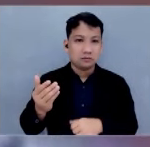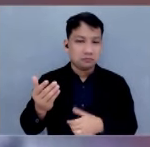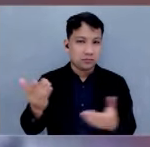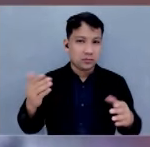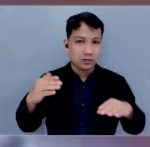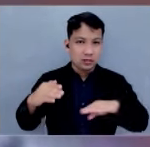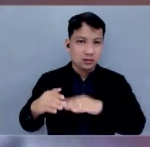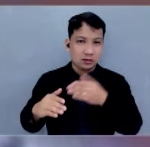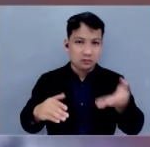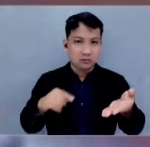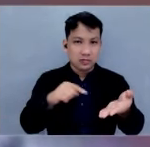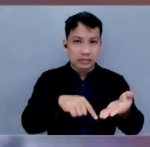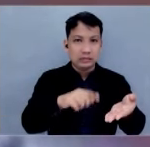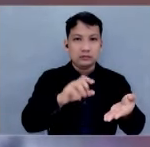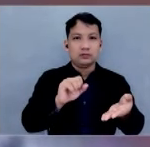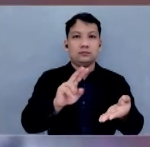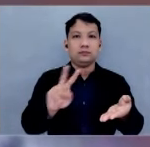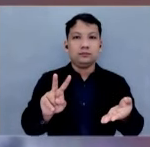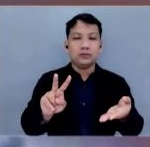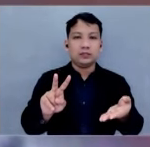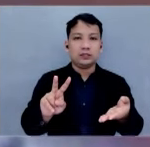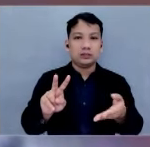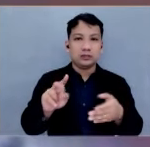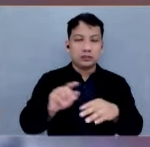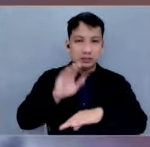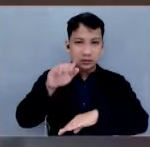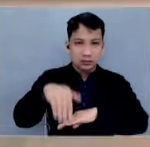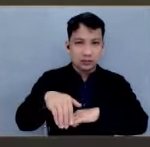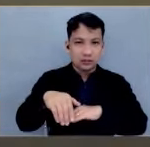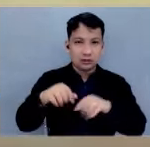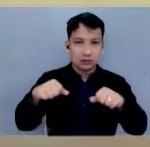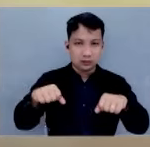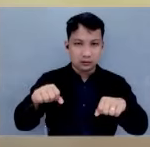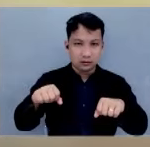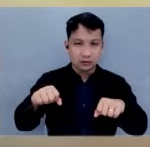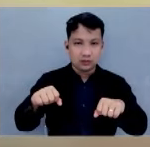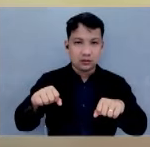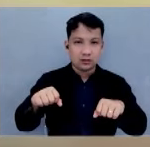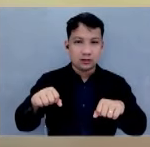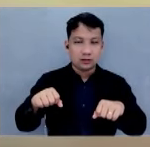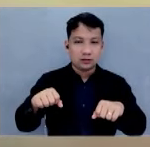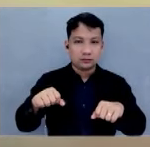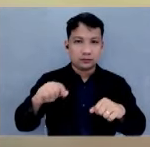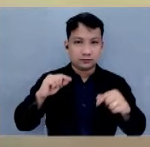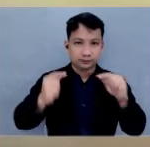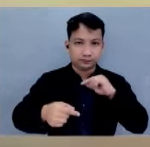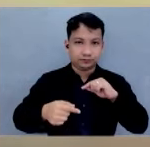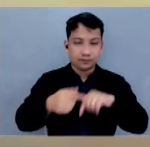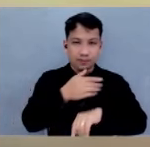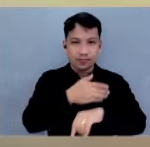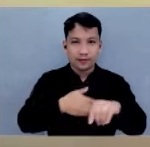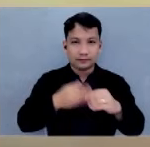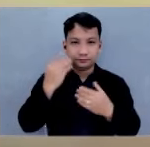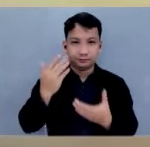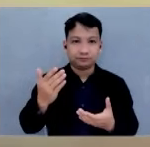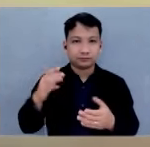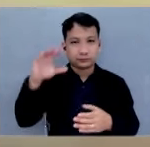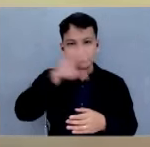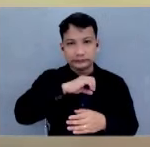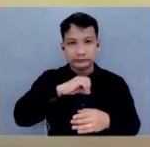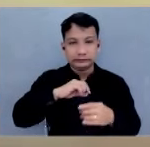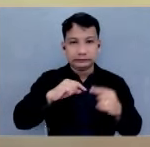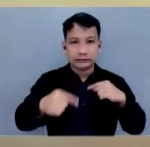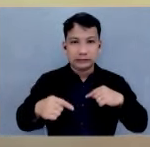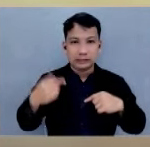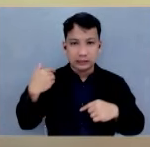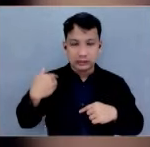SUV. Tumilapo naman ang driver at angkas ng motorsiklo, nabalian sa kamay ang rider. Hinihinalang nagka-fracture naman sa balikat ang